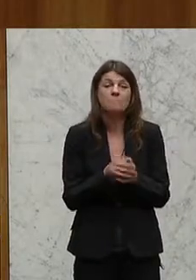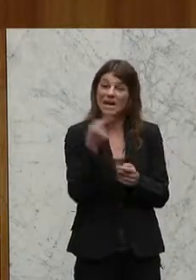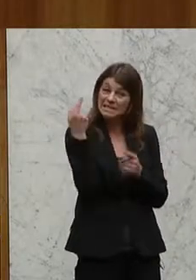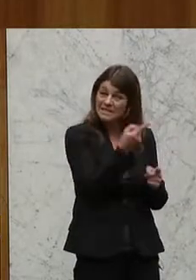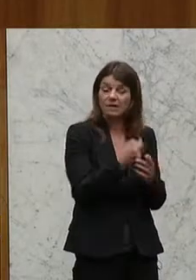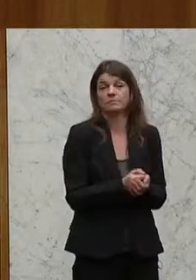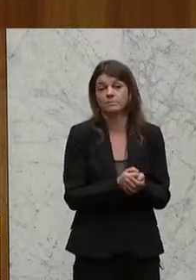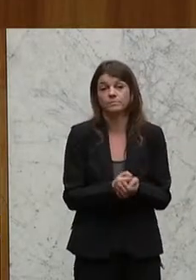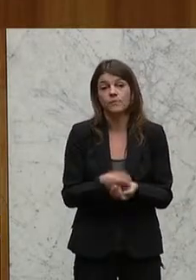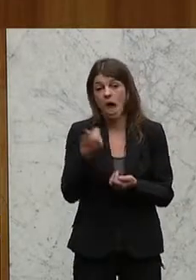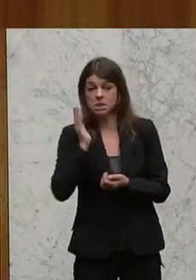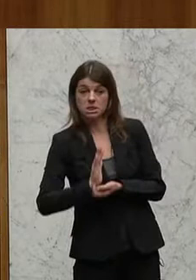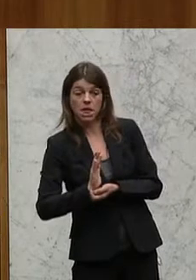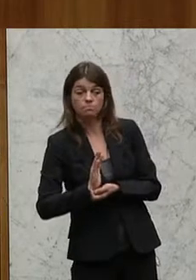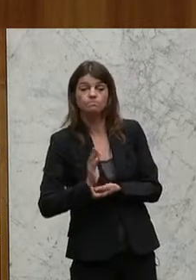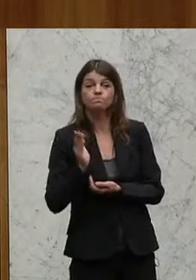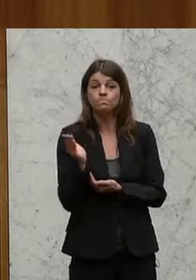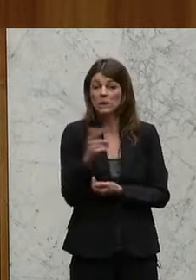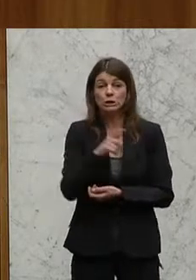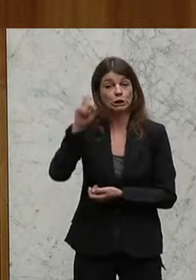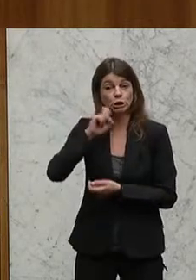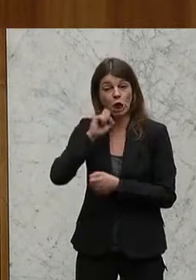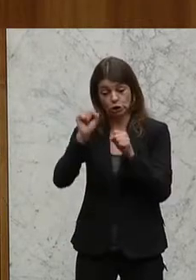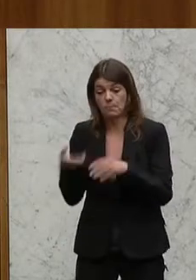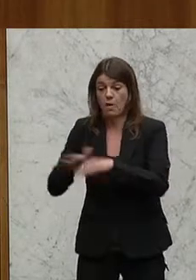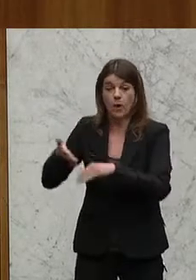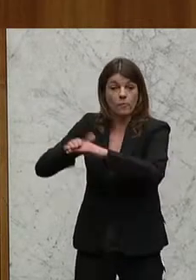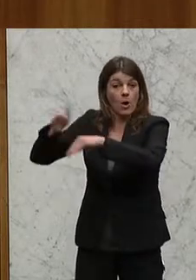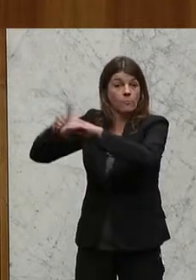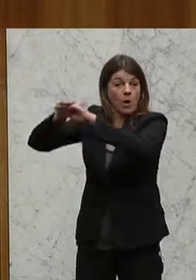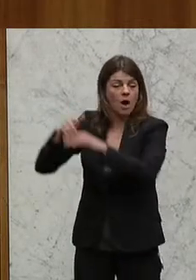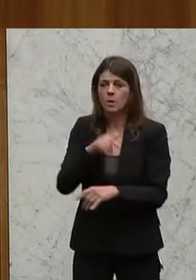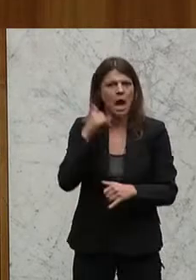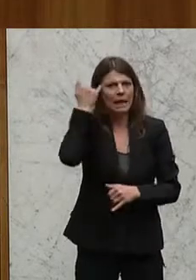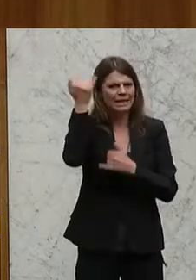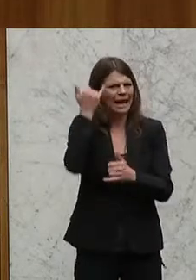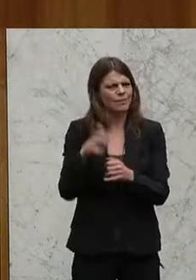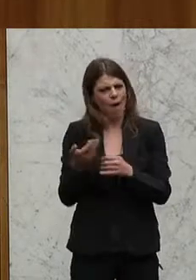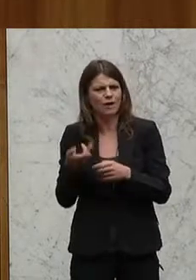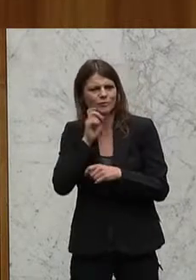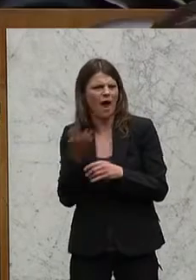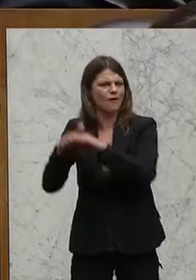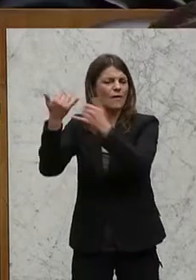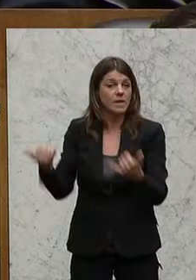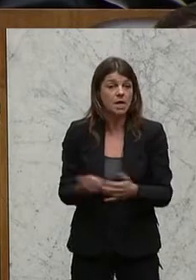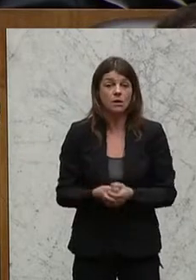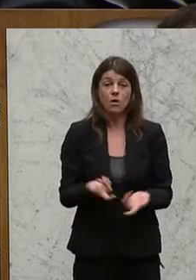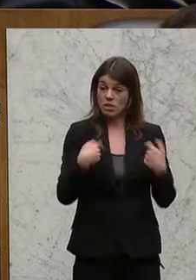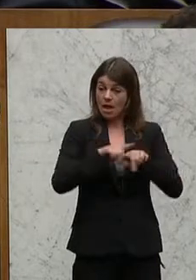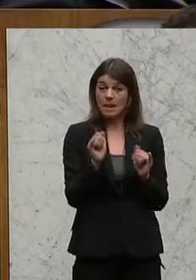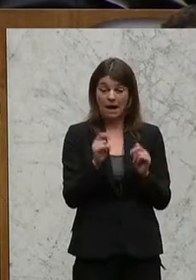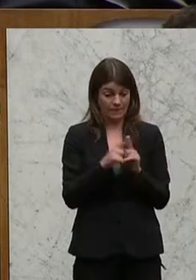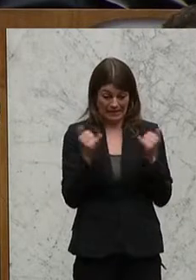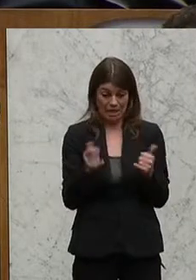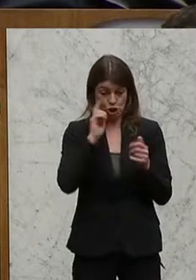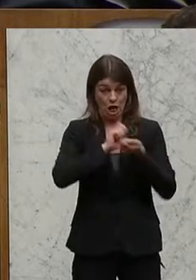Sie auf der einen Seite die Steuern permanent erhöhen, permanent Ideen haben, wie man Steuern erhöhen kann. Und immer dann, wenn es um